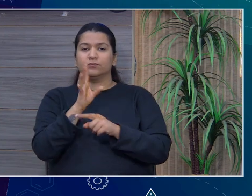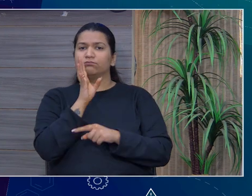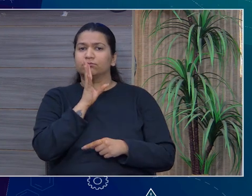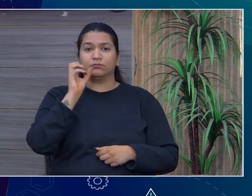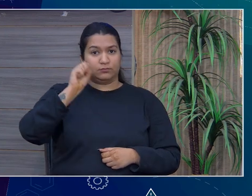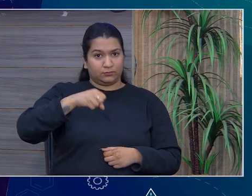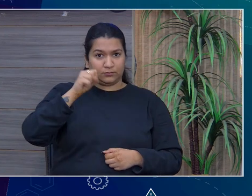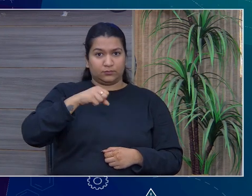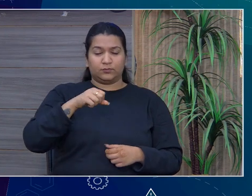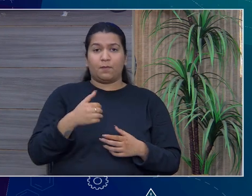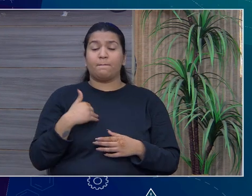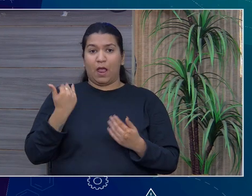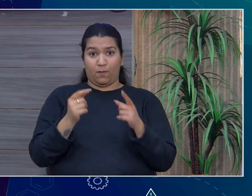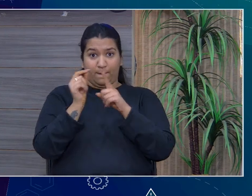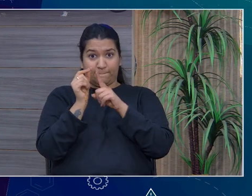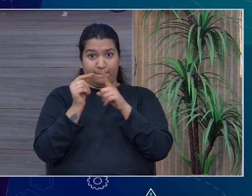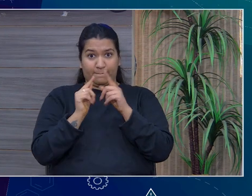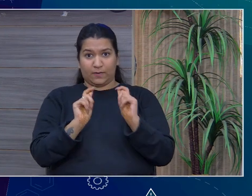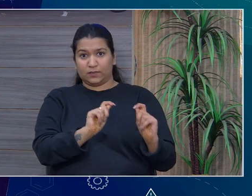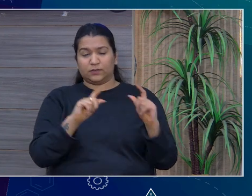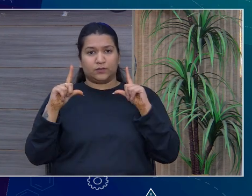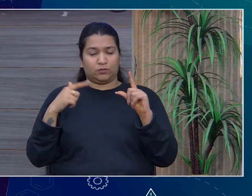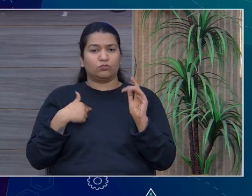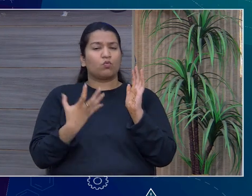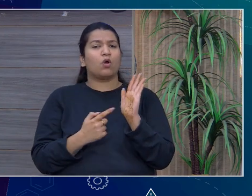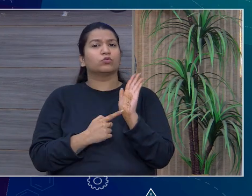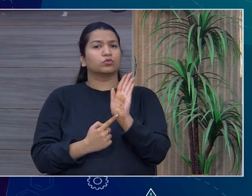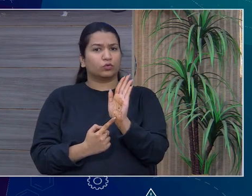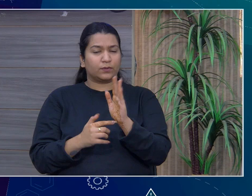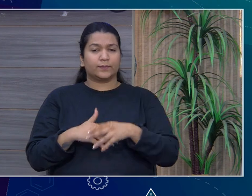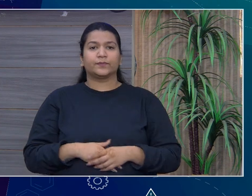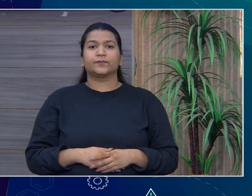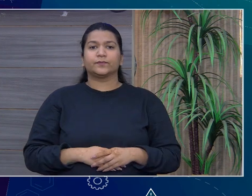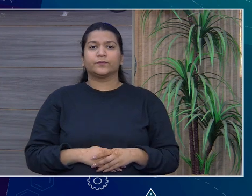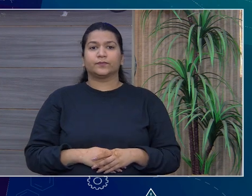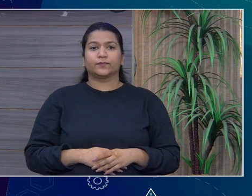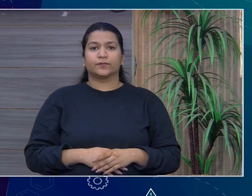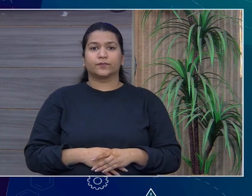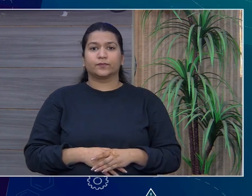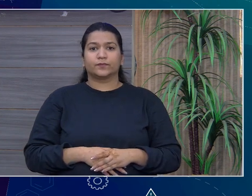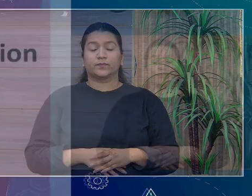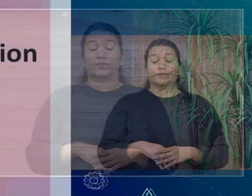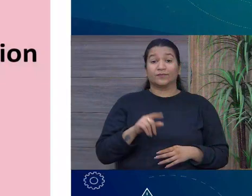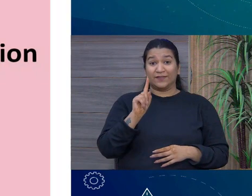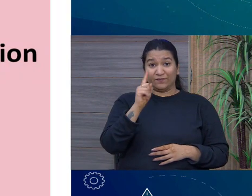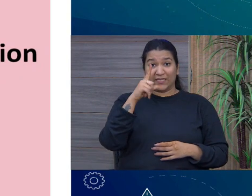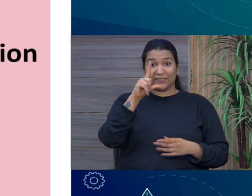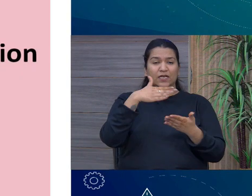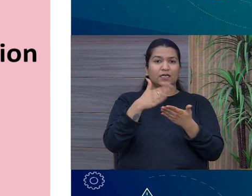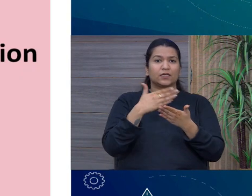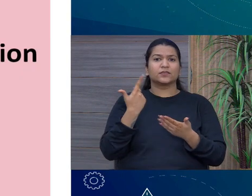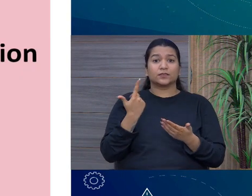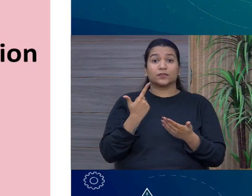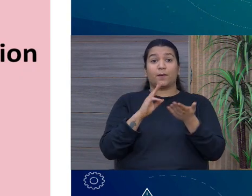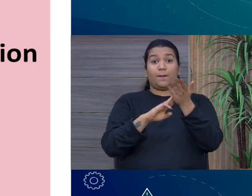एक प्रेजेंटेशन अगर आप दिखा सकें स्क्रीन पे तो वो प्लीज़ दिखाइएगा। जो हमारा पहला चैप्टर है वो है द